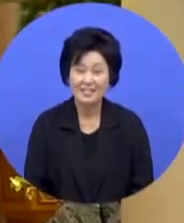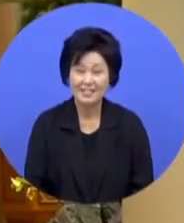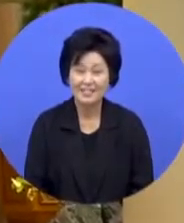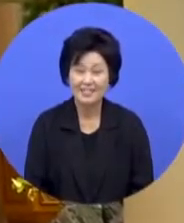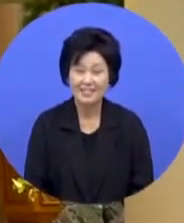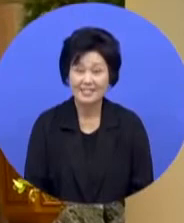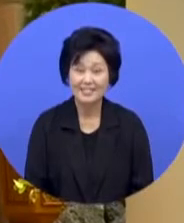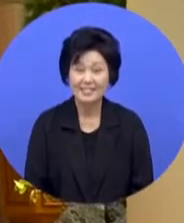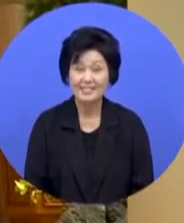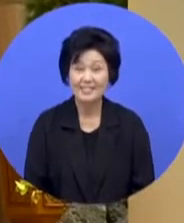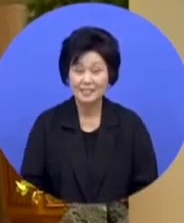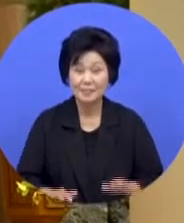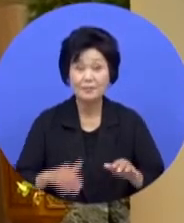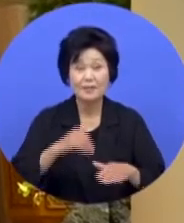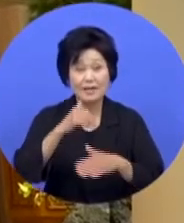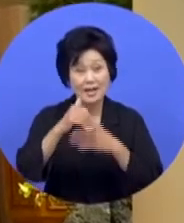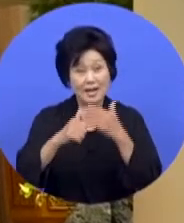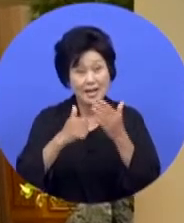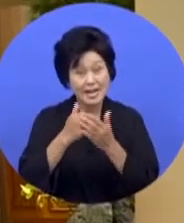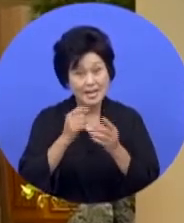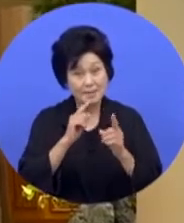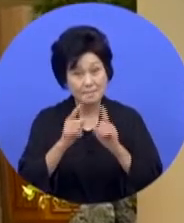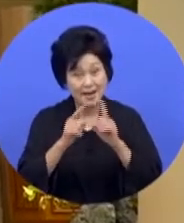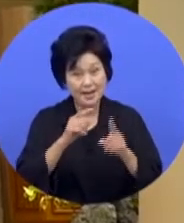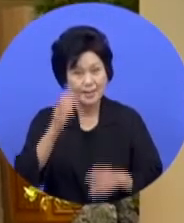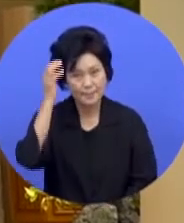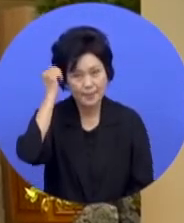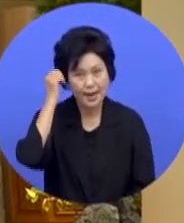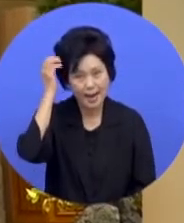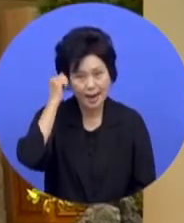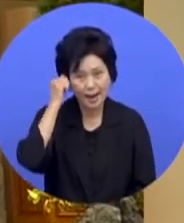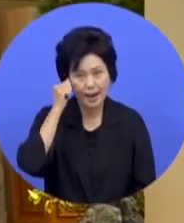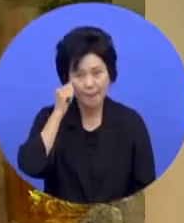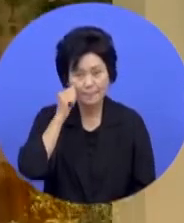이거는 이제 말씀 암송 대회 장면입니다.